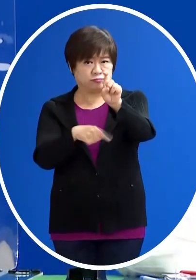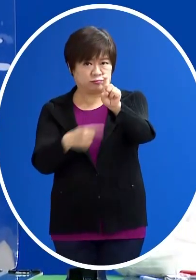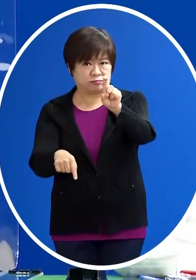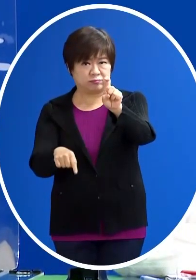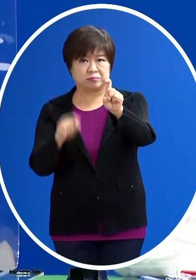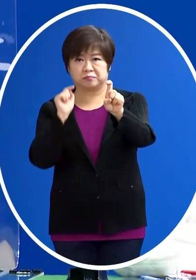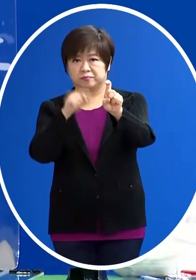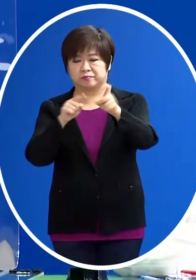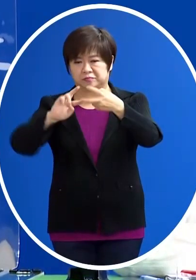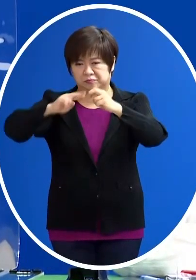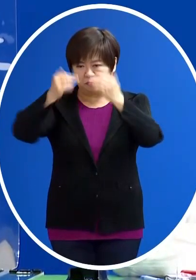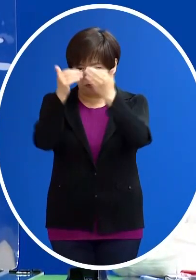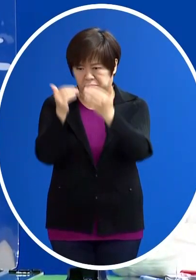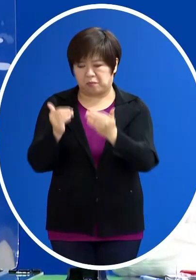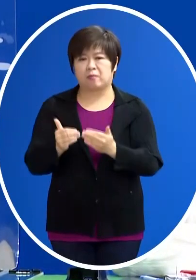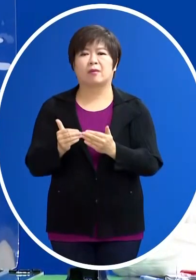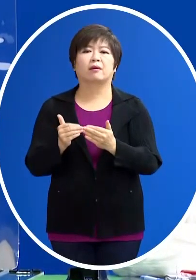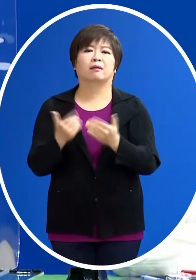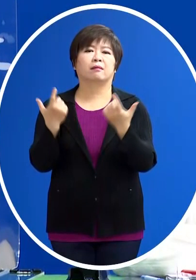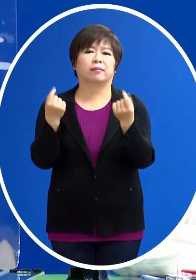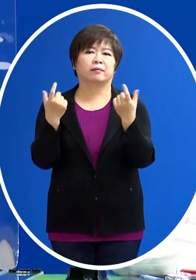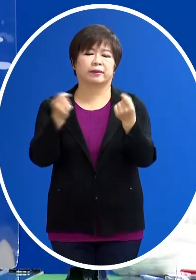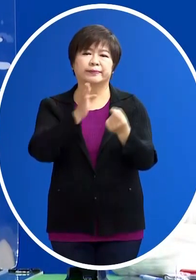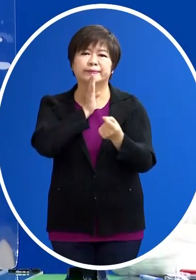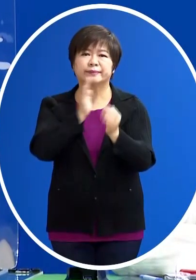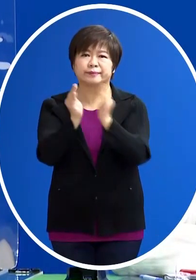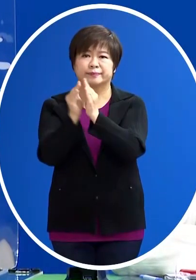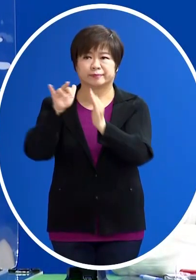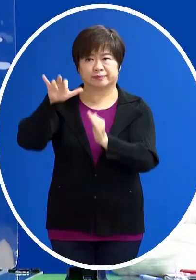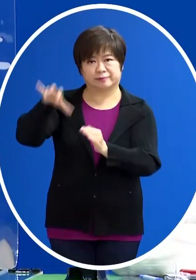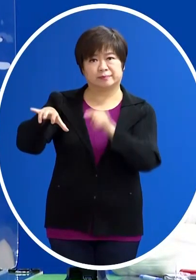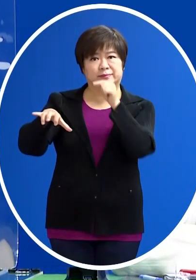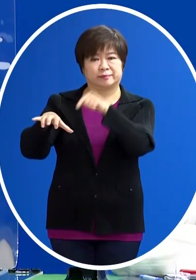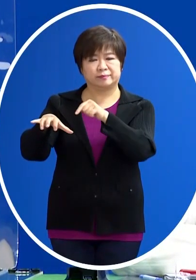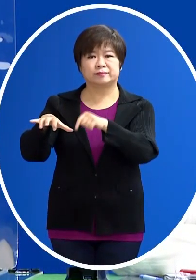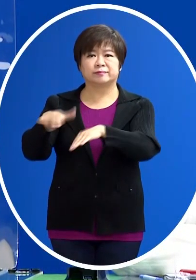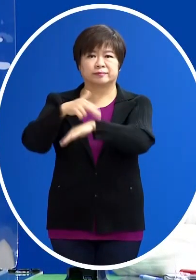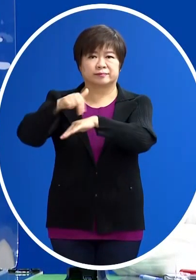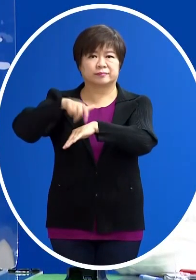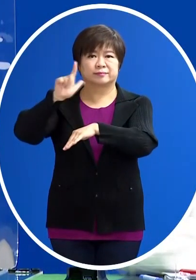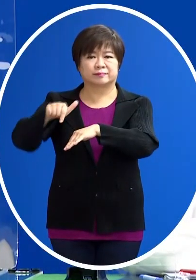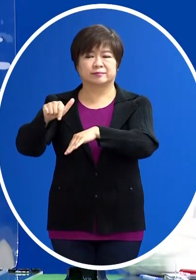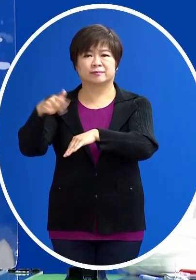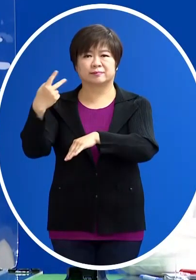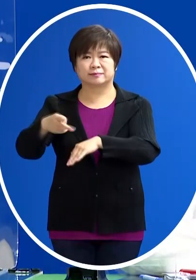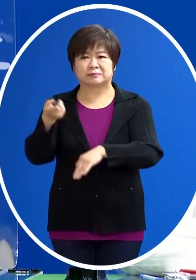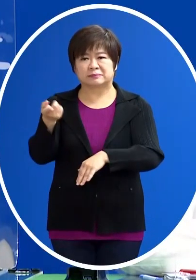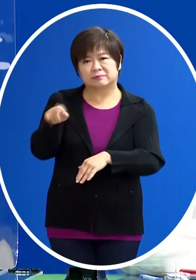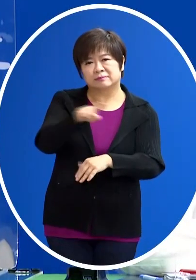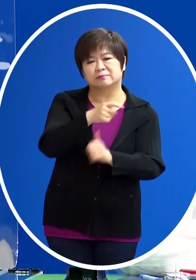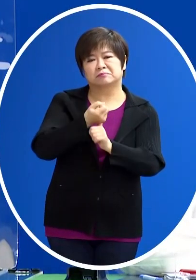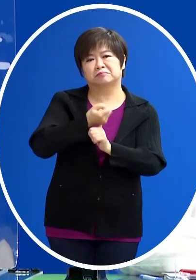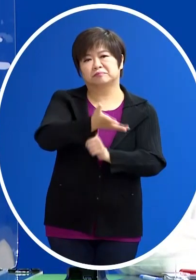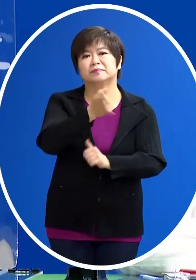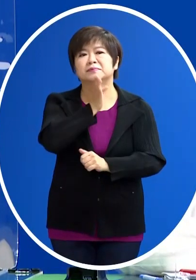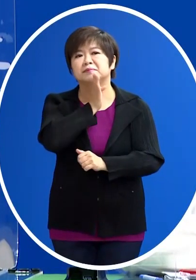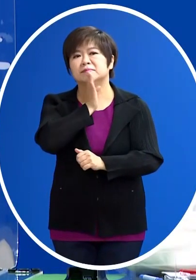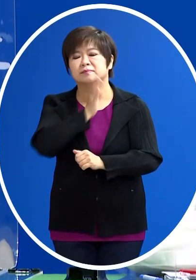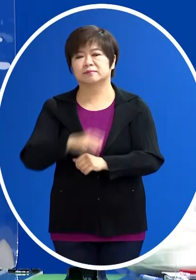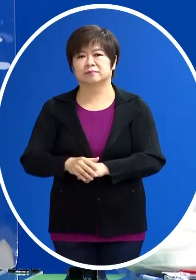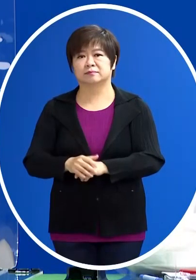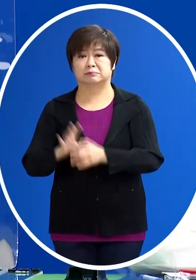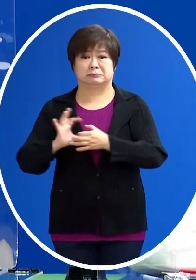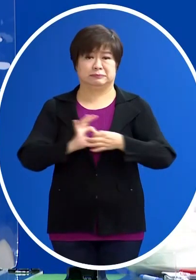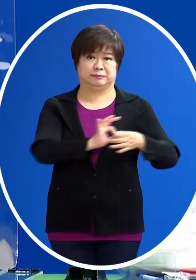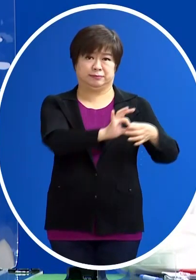目前定序都已经出来哦，都是同一个陶机设计师这边一直以来的这个序列哈、哦，那跟其他这